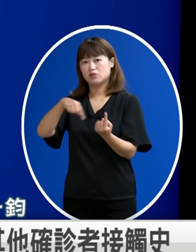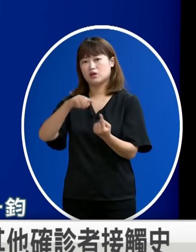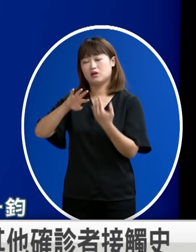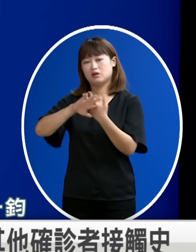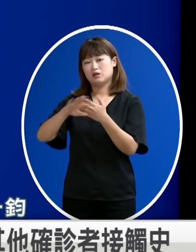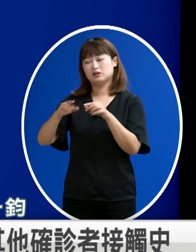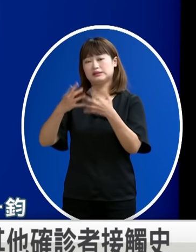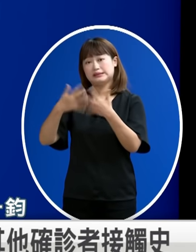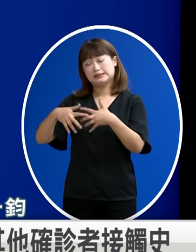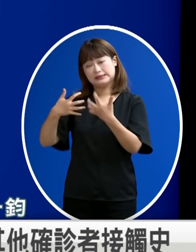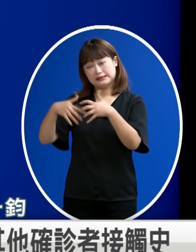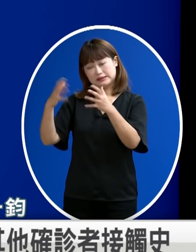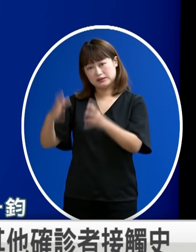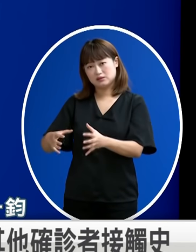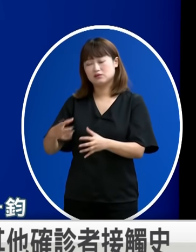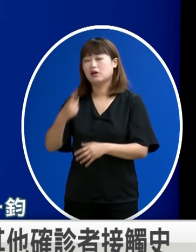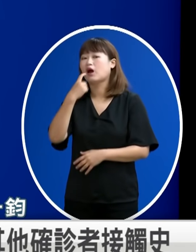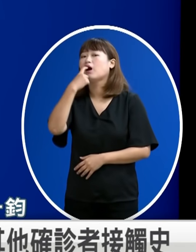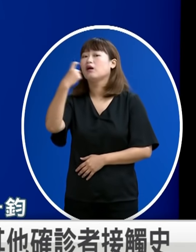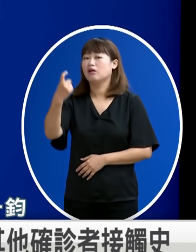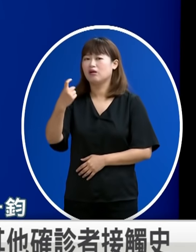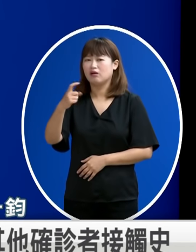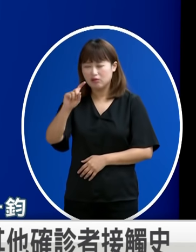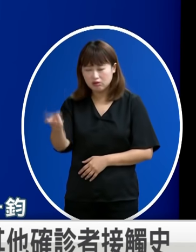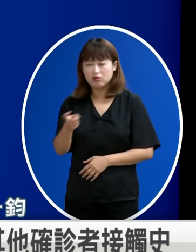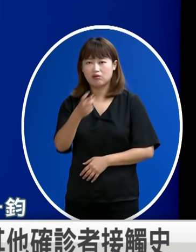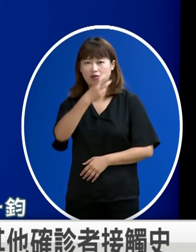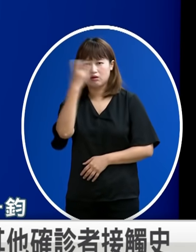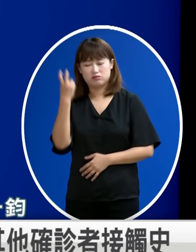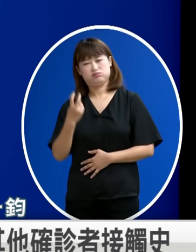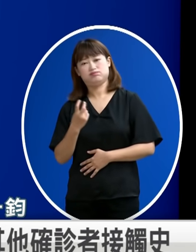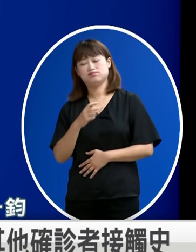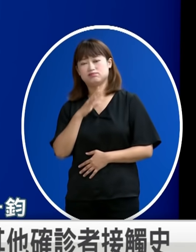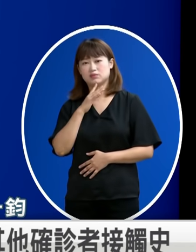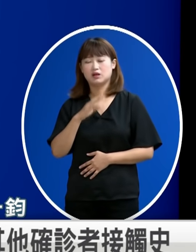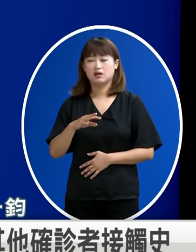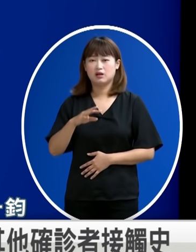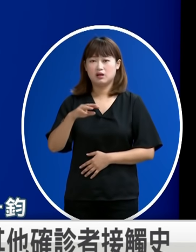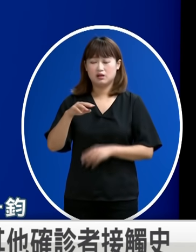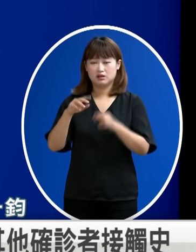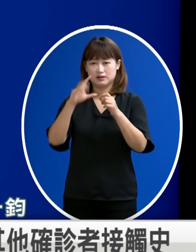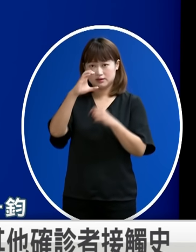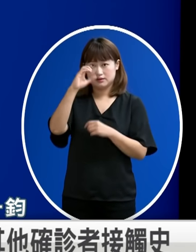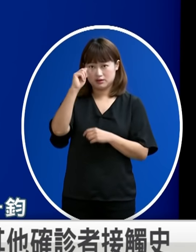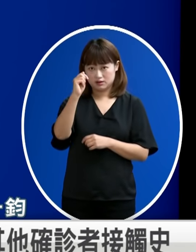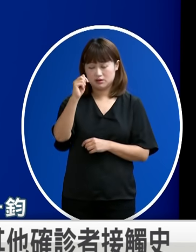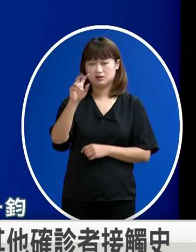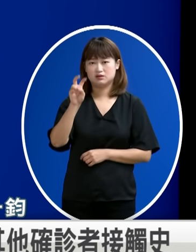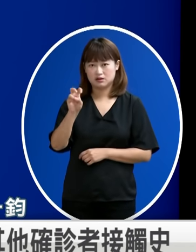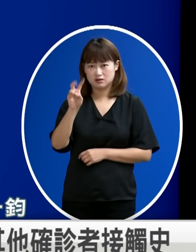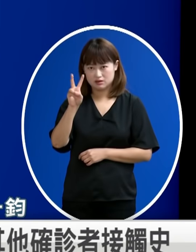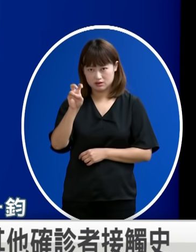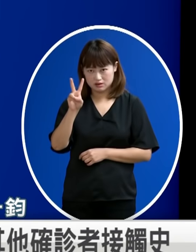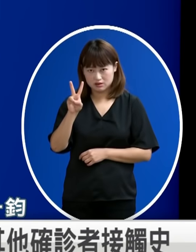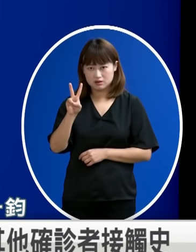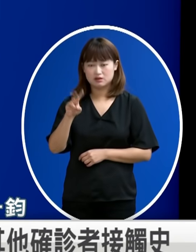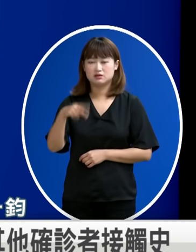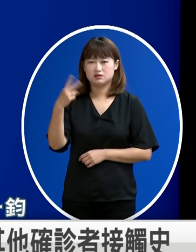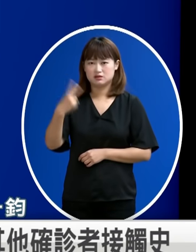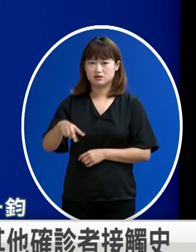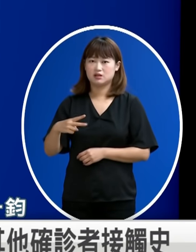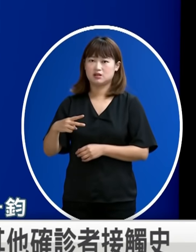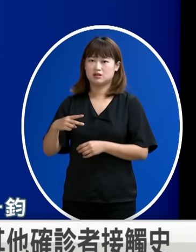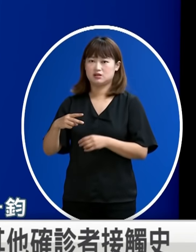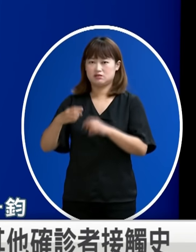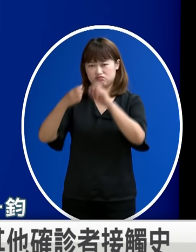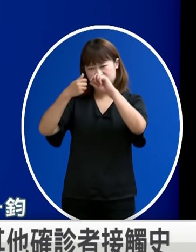了一次筛检。这时候这个 CT 值又在降低，变成是22哈。那时候我们也有在将他再送定